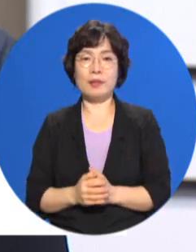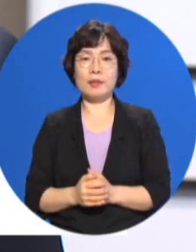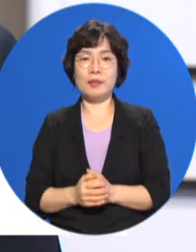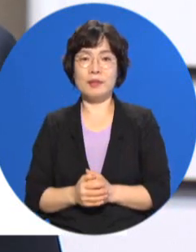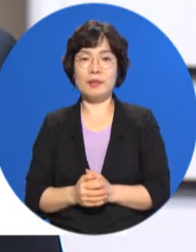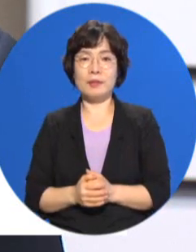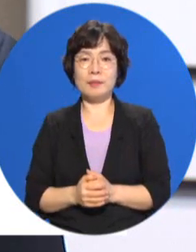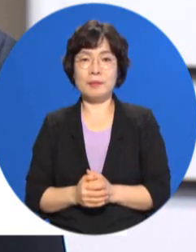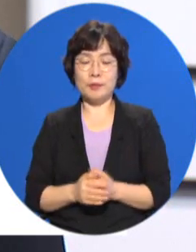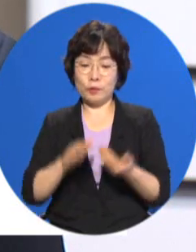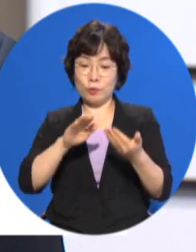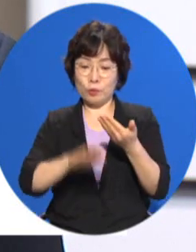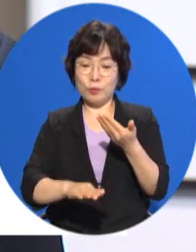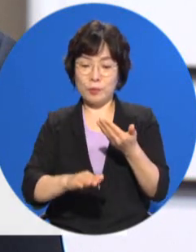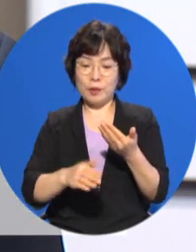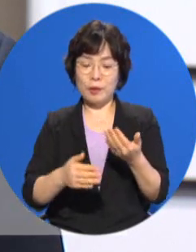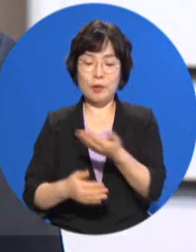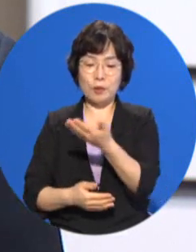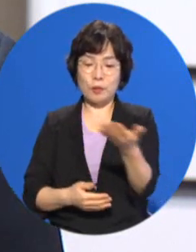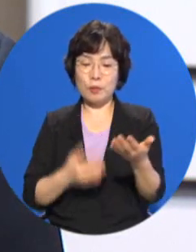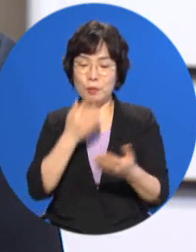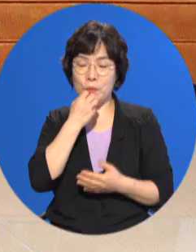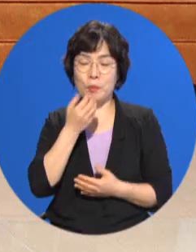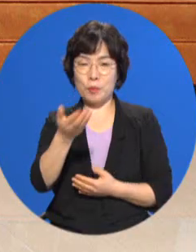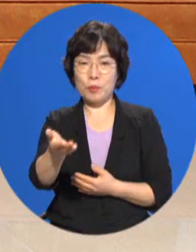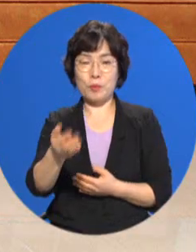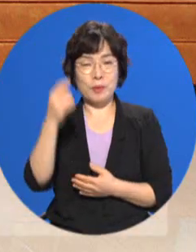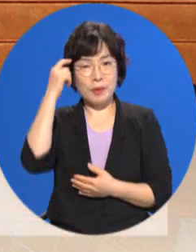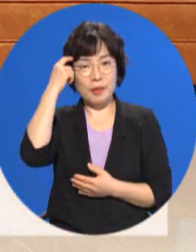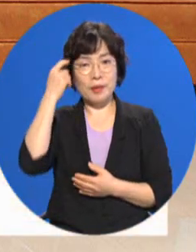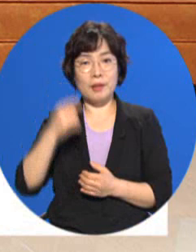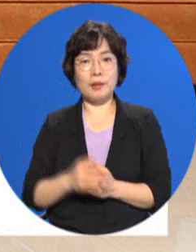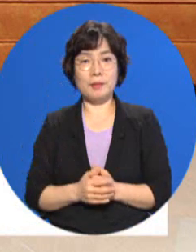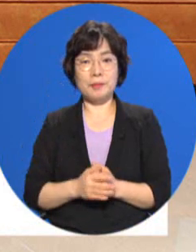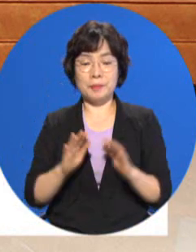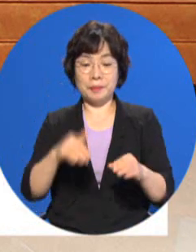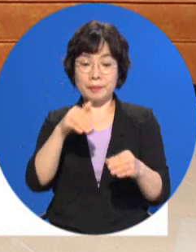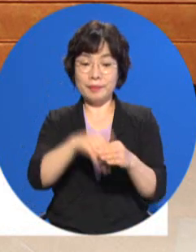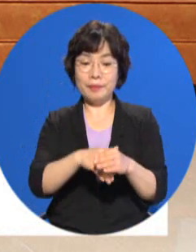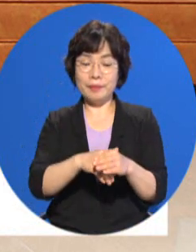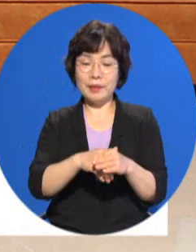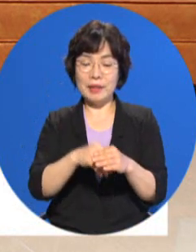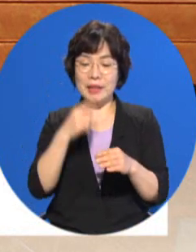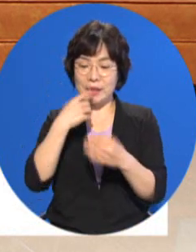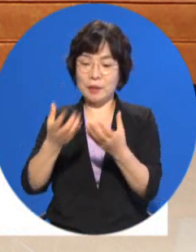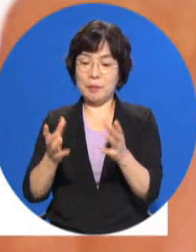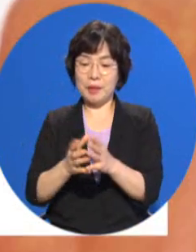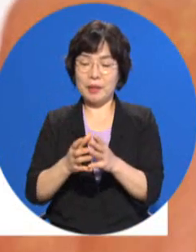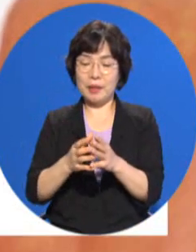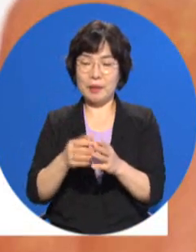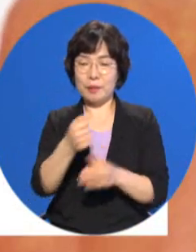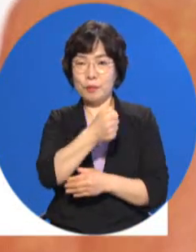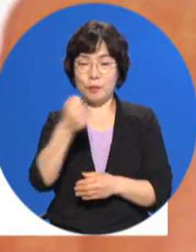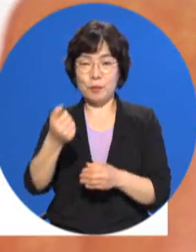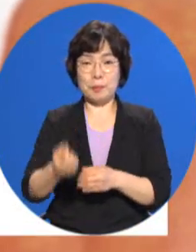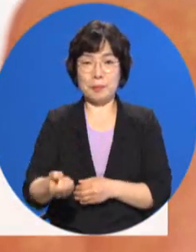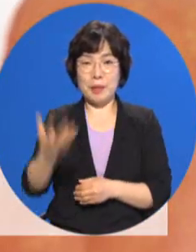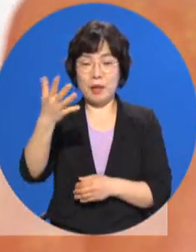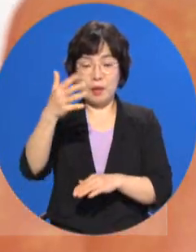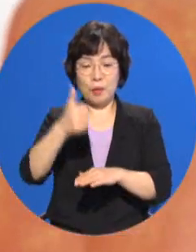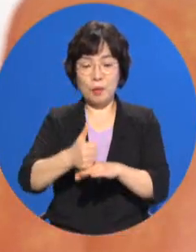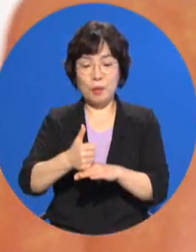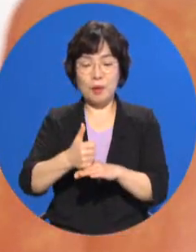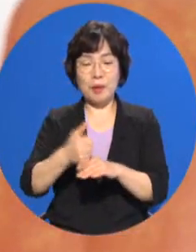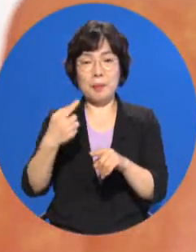그래서 이제 후보들한테 물려줄 때가 되었다. 네, 이번 선거 민주당 압승으로 끝났습니다. 이번 선거 결과